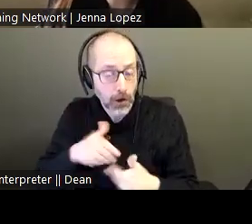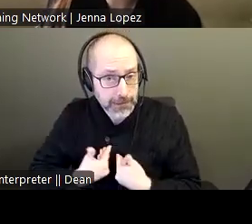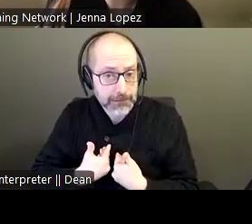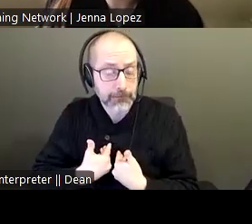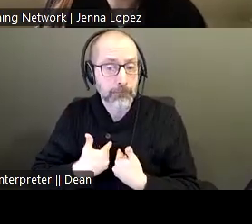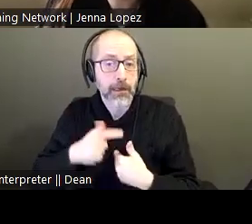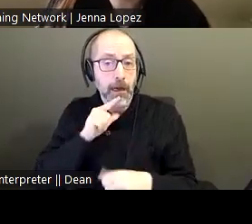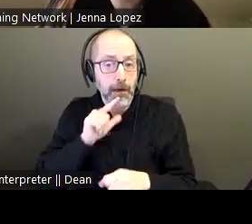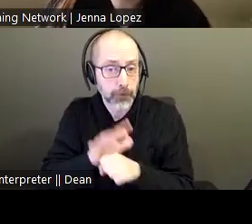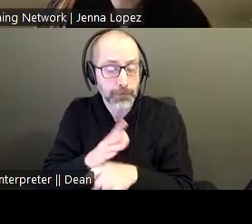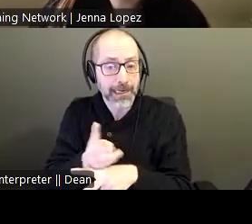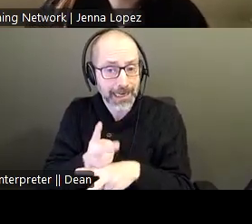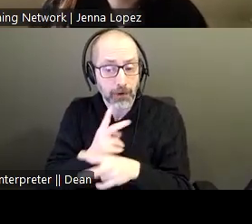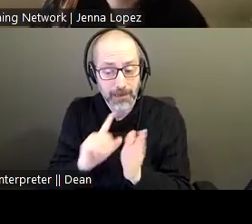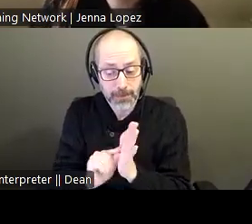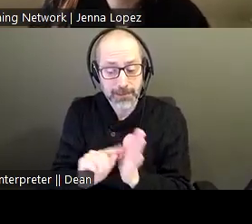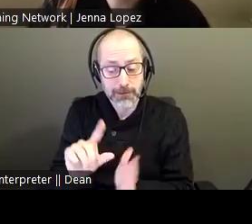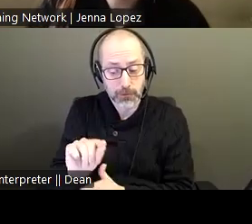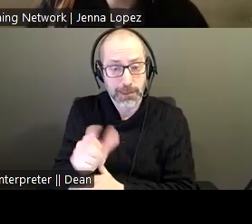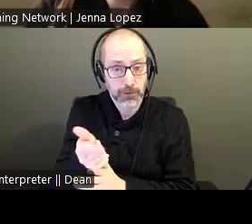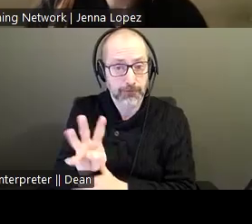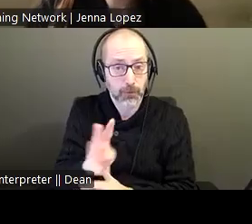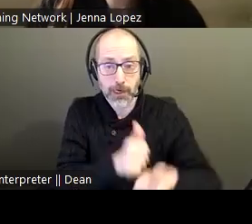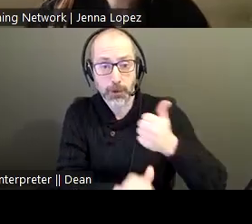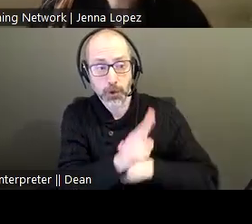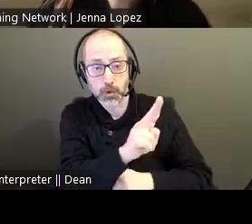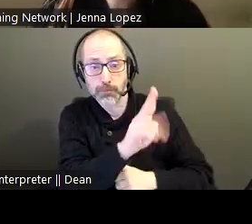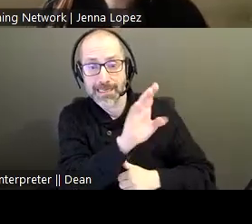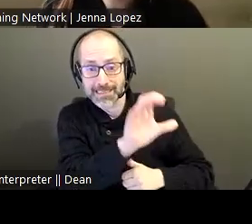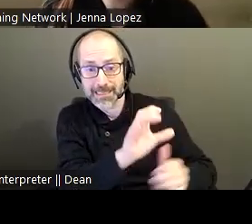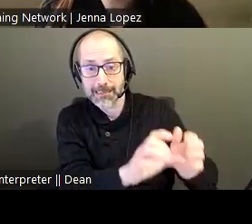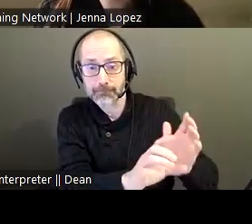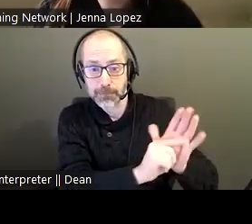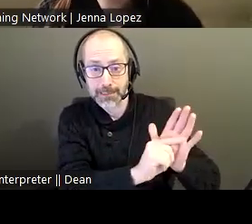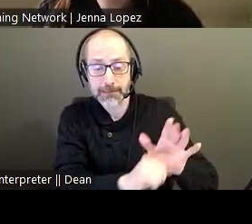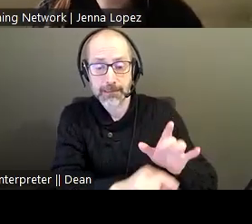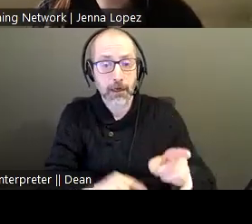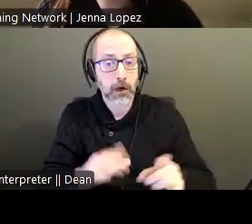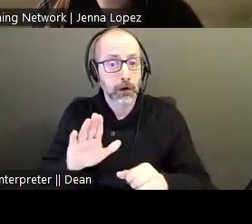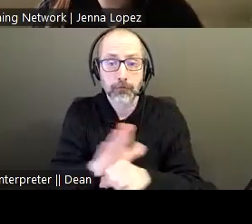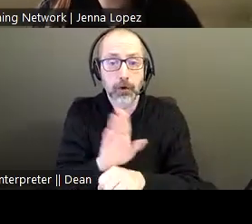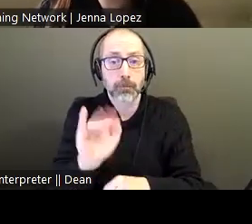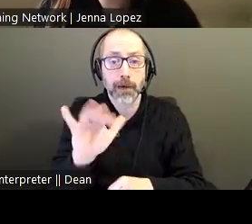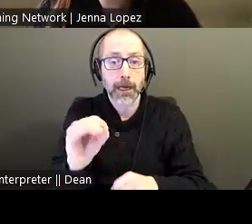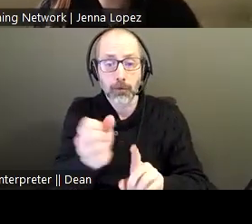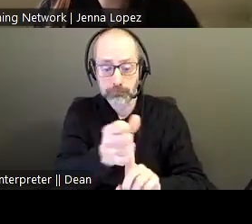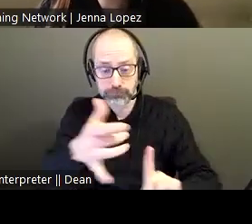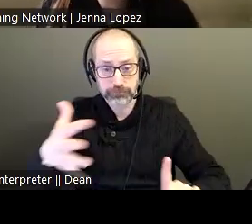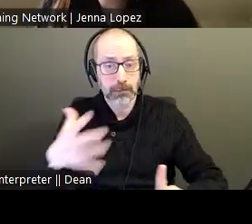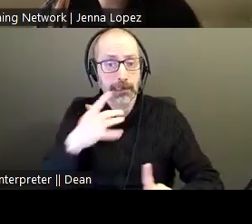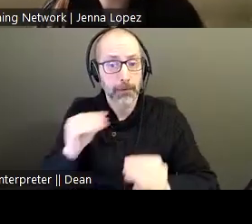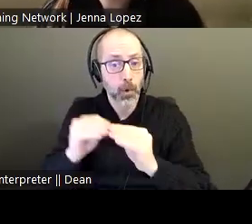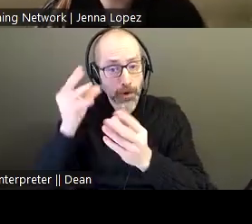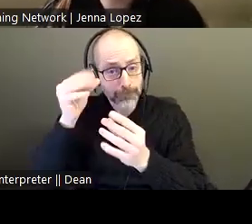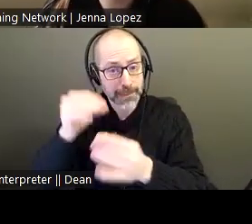Ethical Disruptions and Affirming Care, a été publié en 2024 aux éditions UBC Press. Vous trouverez sa biographie complète et des